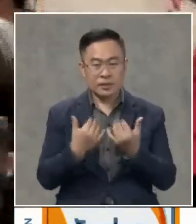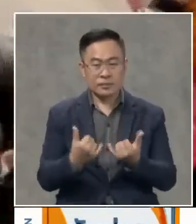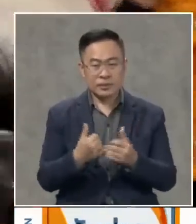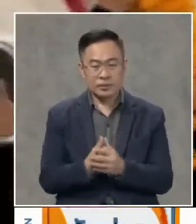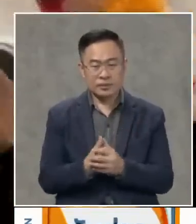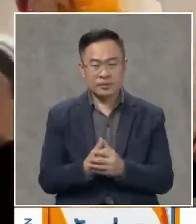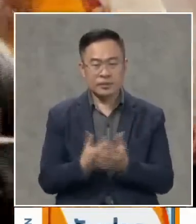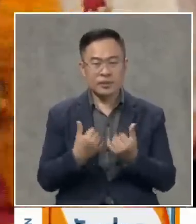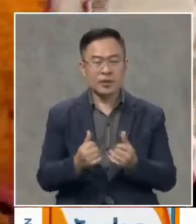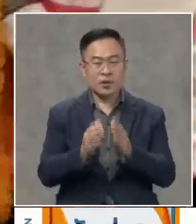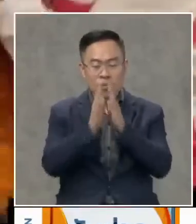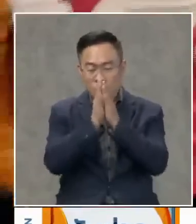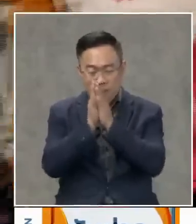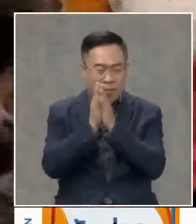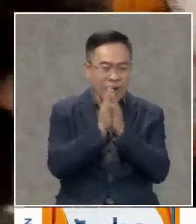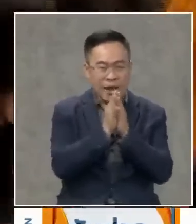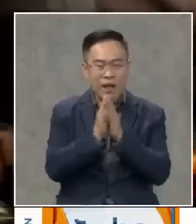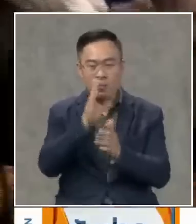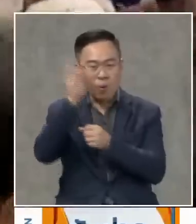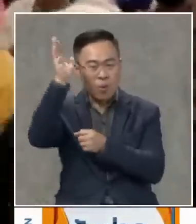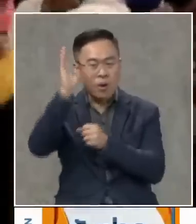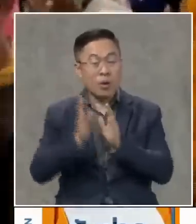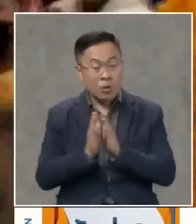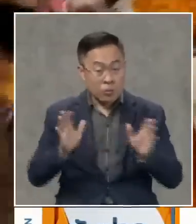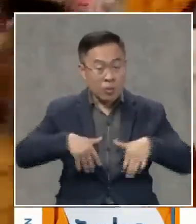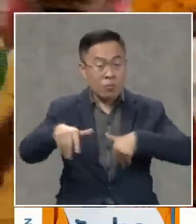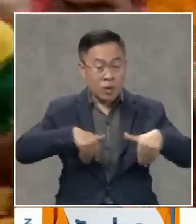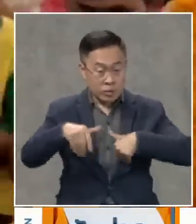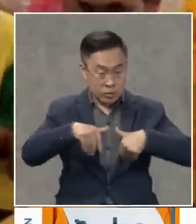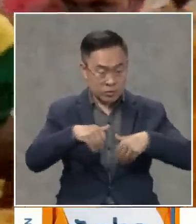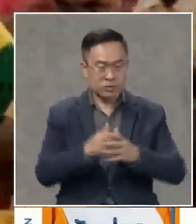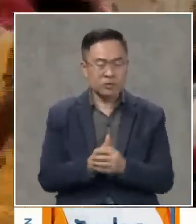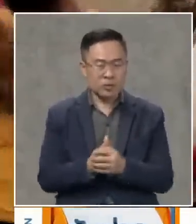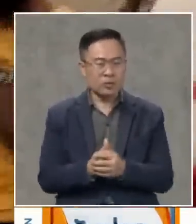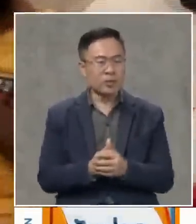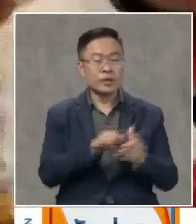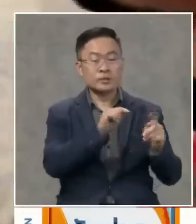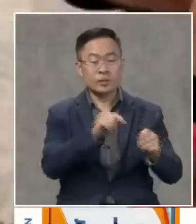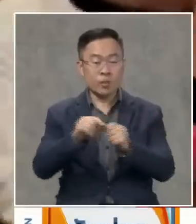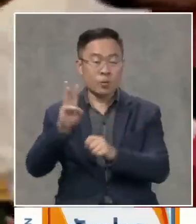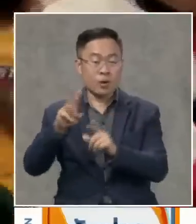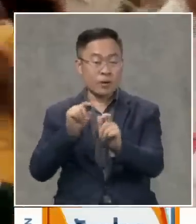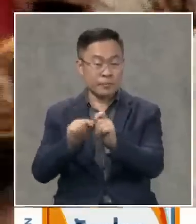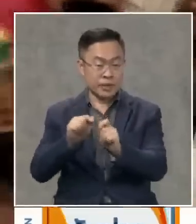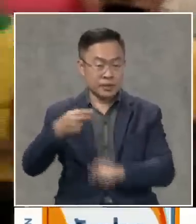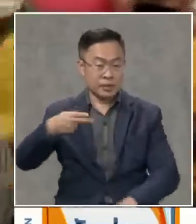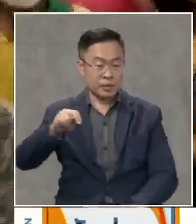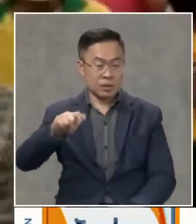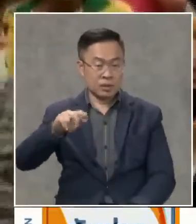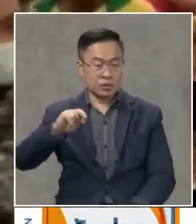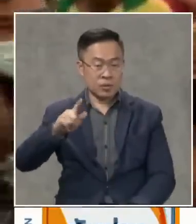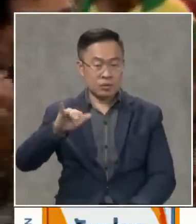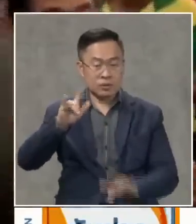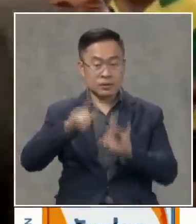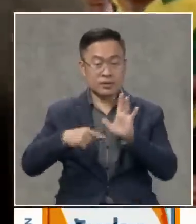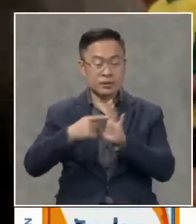คักทีเดียวค่ะคุณวราวุฒิกล่าวปราศัยขอบคุณพี่น้อง6ตำบล นะคะอำเภอหนองย่าไซที่มาในวันนี้และก็บอกได้ว่